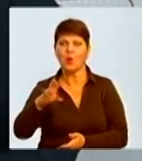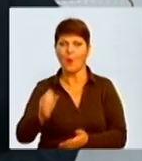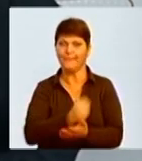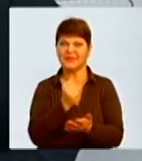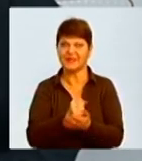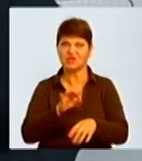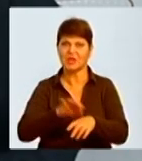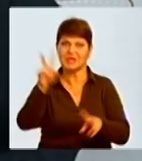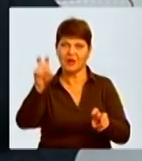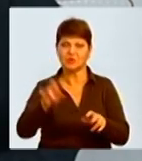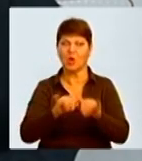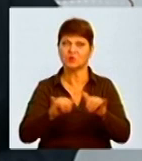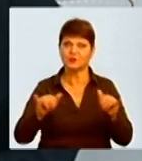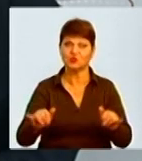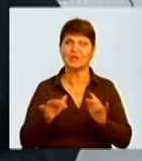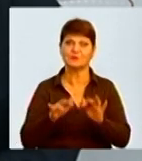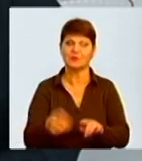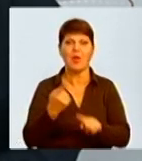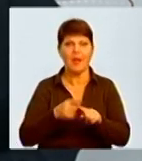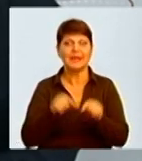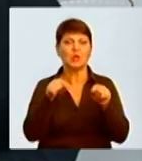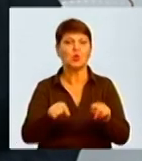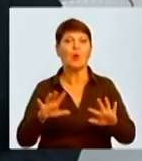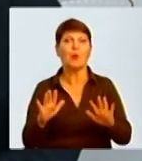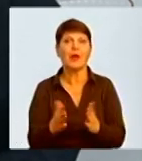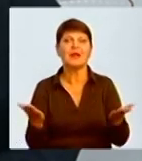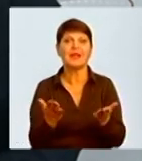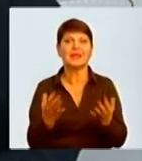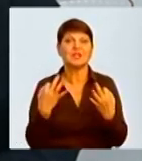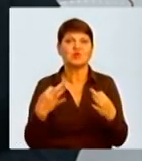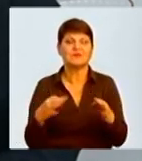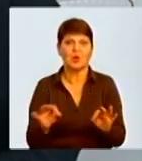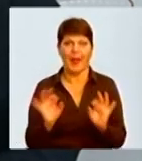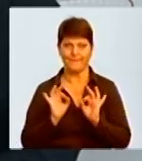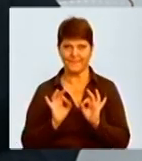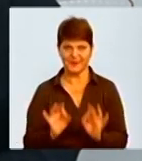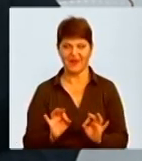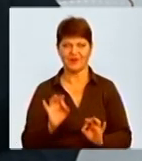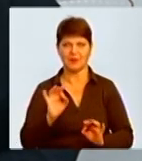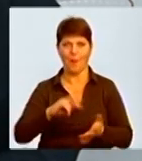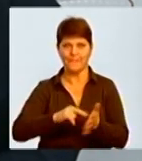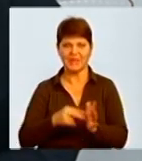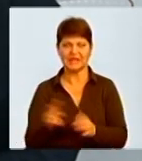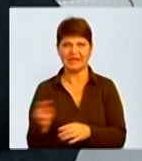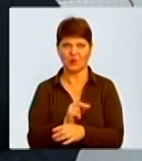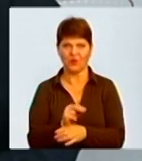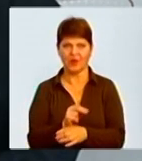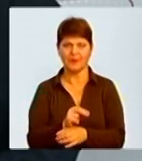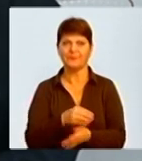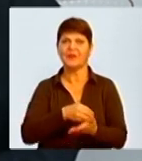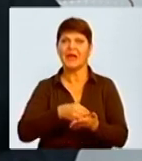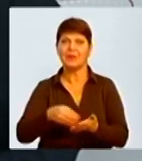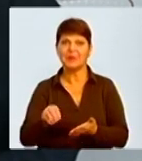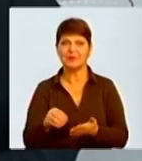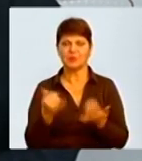підтвердження розповсюдженості процесу – це саме той момент, який дозволяє нам правильно построїти план лікування. Придбано